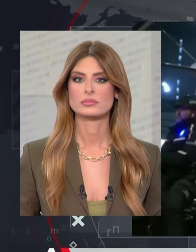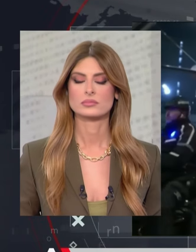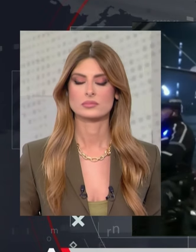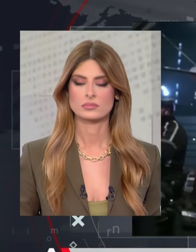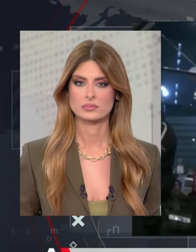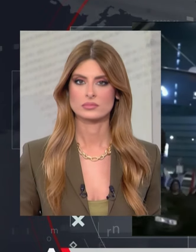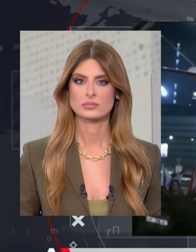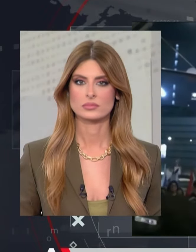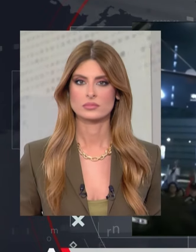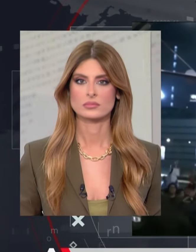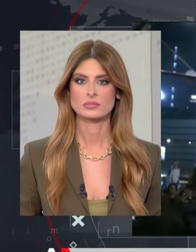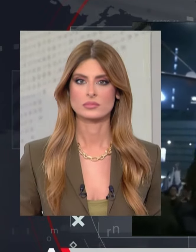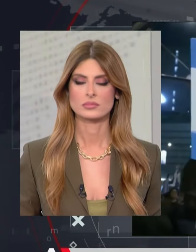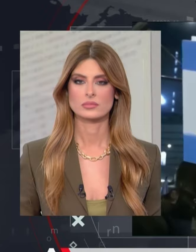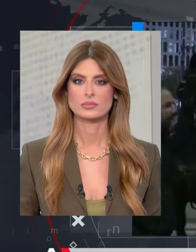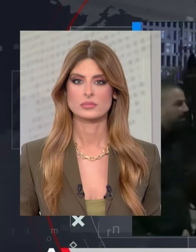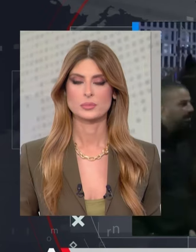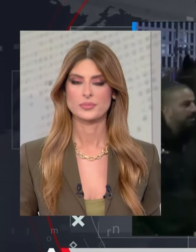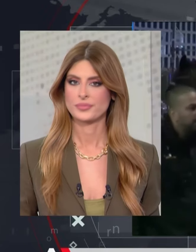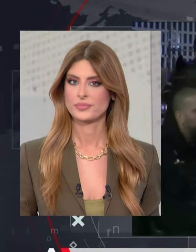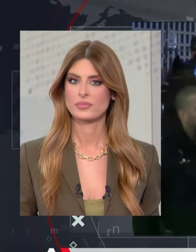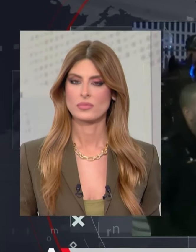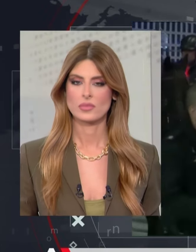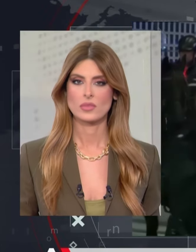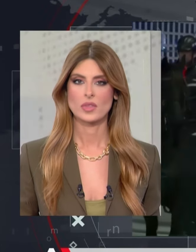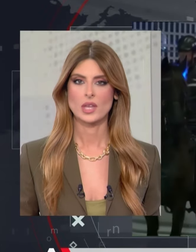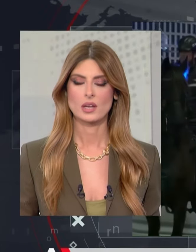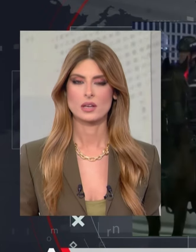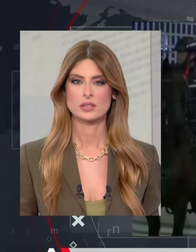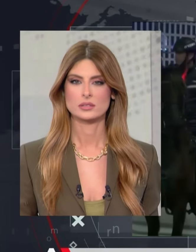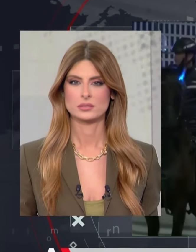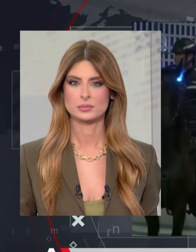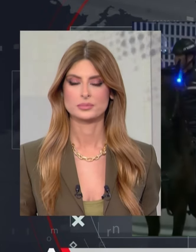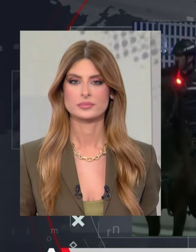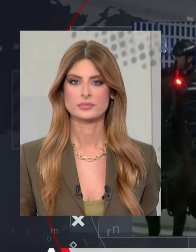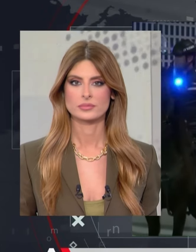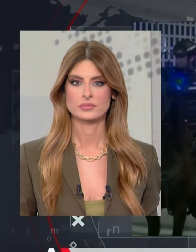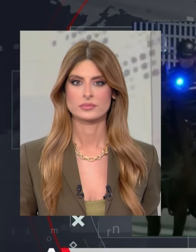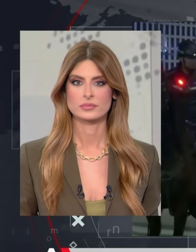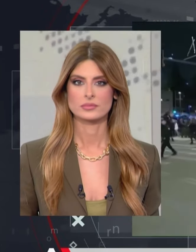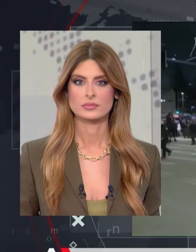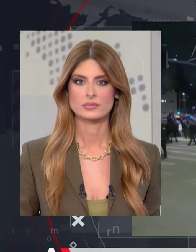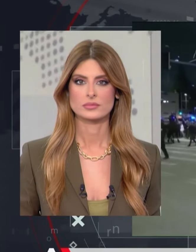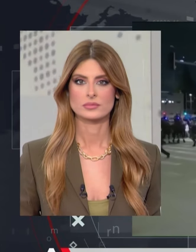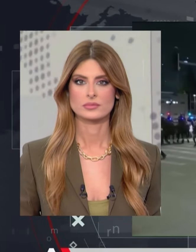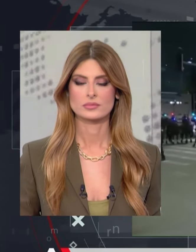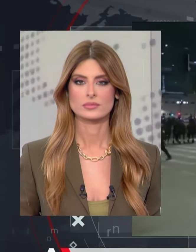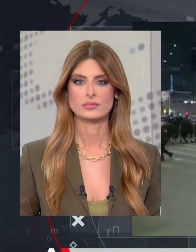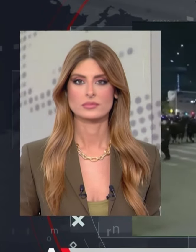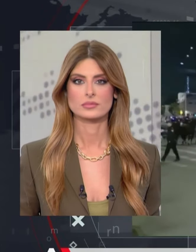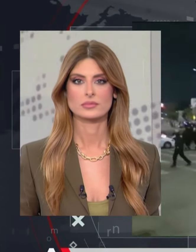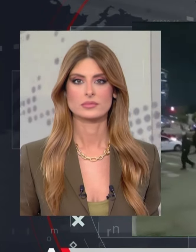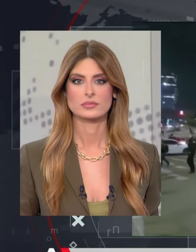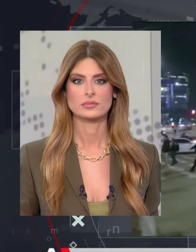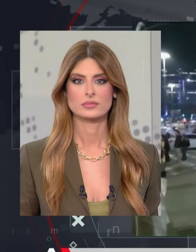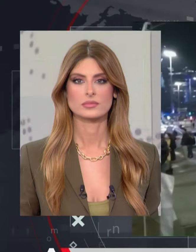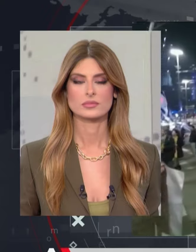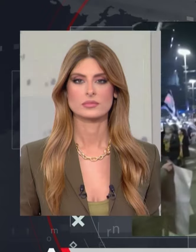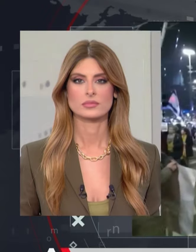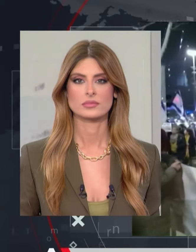των ομήρων. Αυτό δήλωσε πριν από λίγο ο Μπενιαμίν Νετανιάχου στο CBS. Όπως είπε, θα συναντηθεί με τους συμβούλους του για